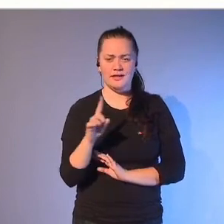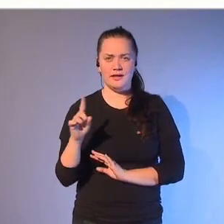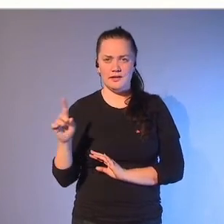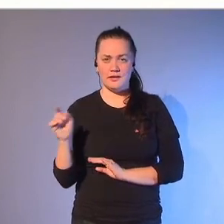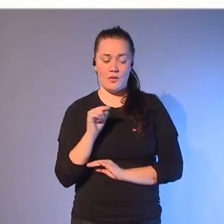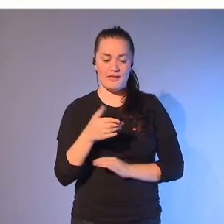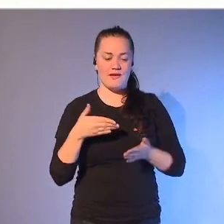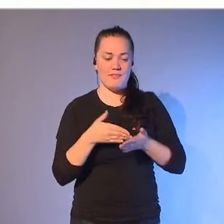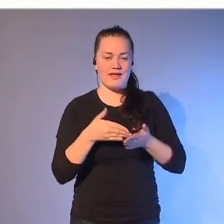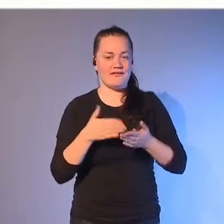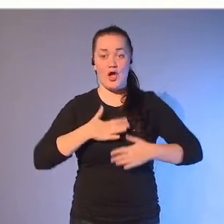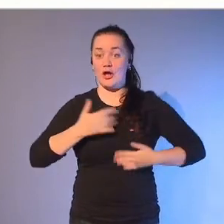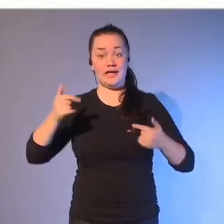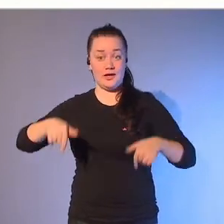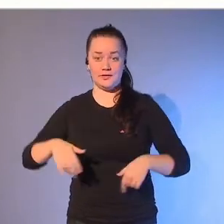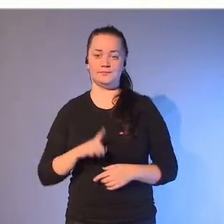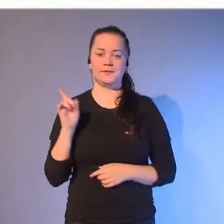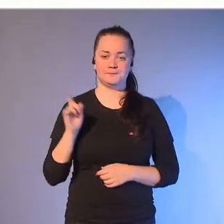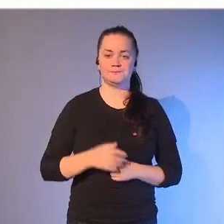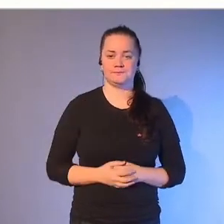den barrieren har vi heller ikke i dag.